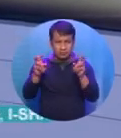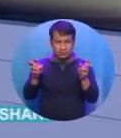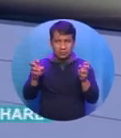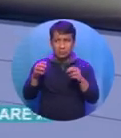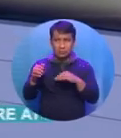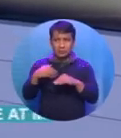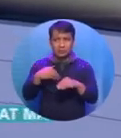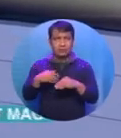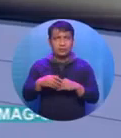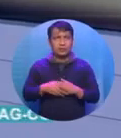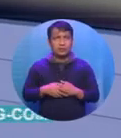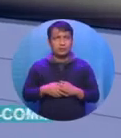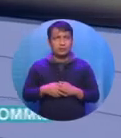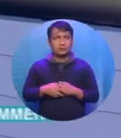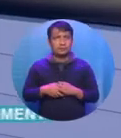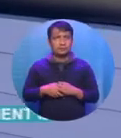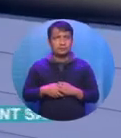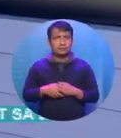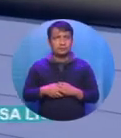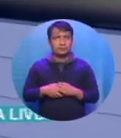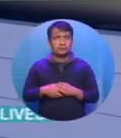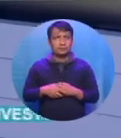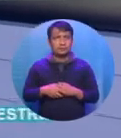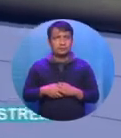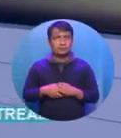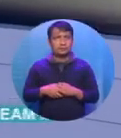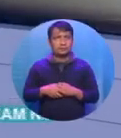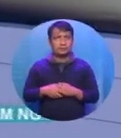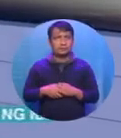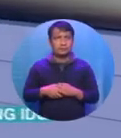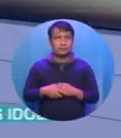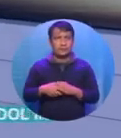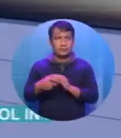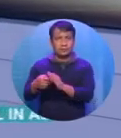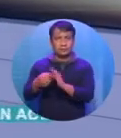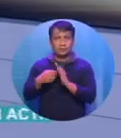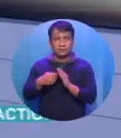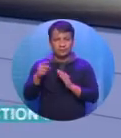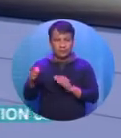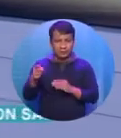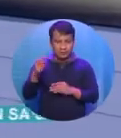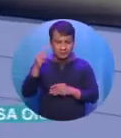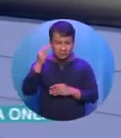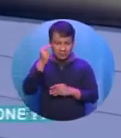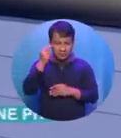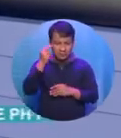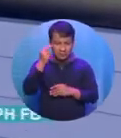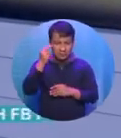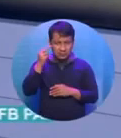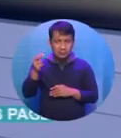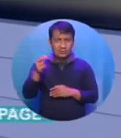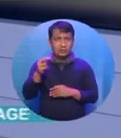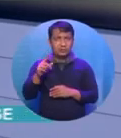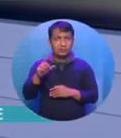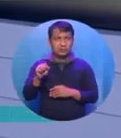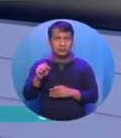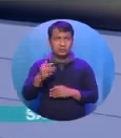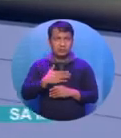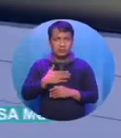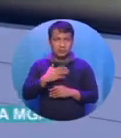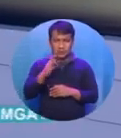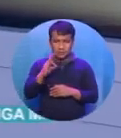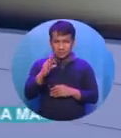ay Shota. Yun. Oh. Request ni Nelson. Yung aking floor